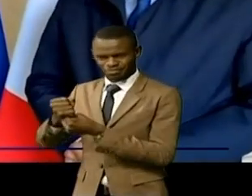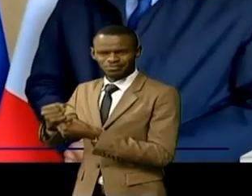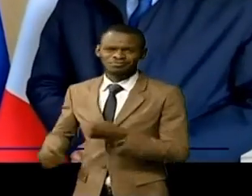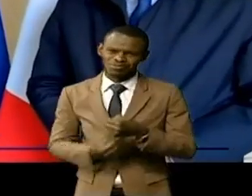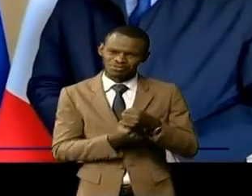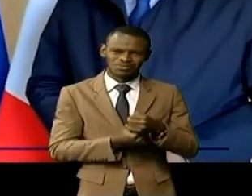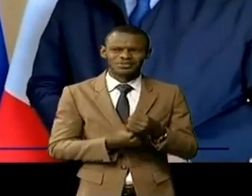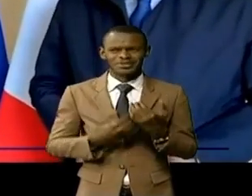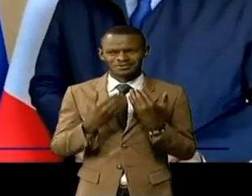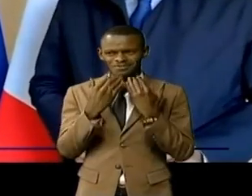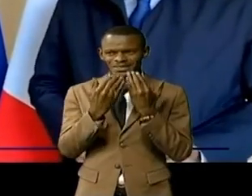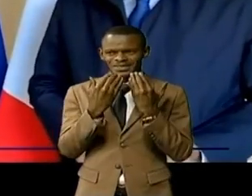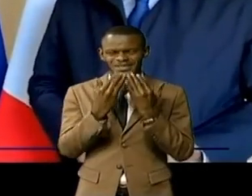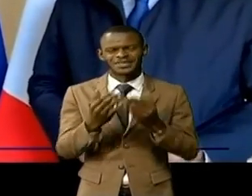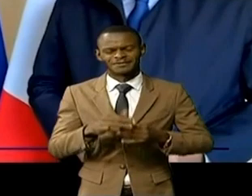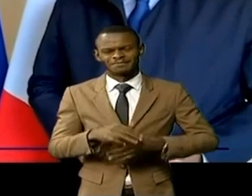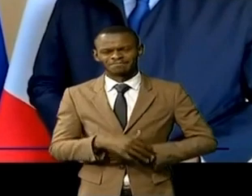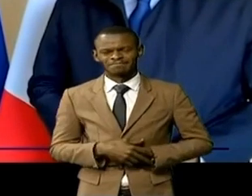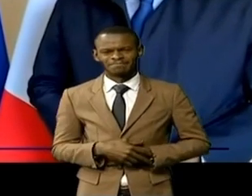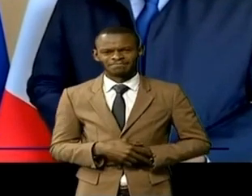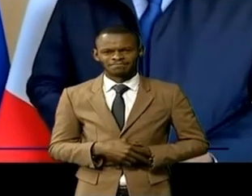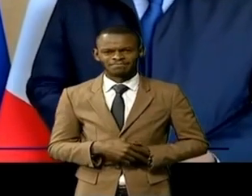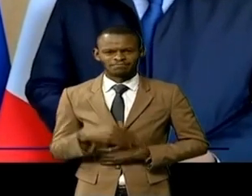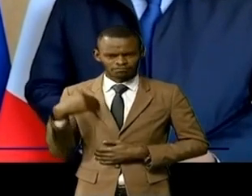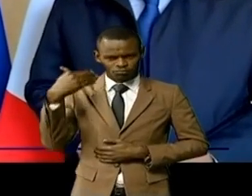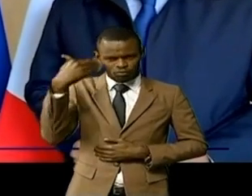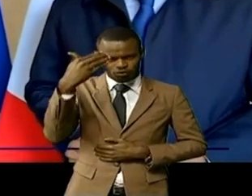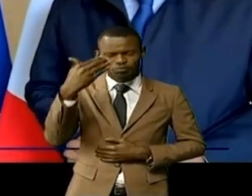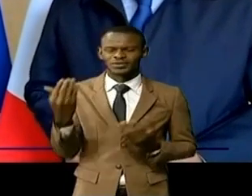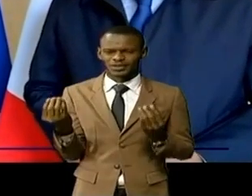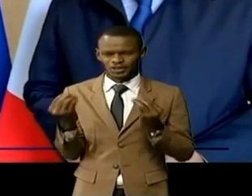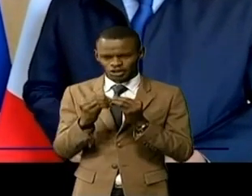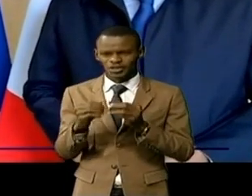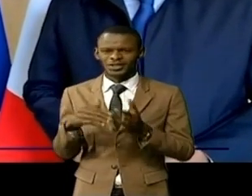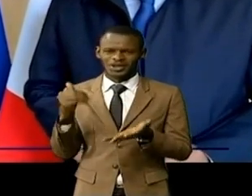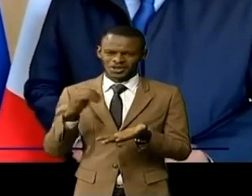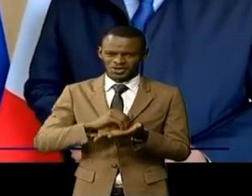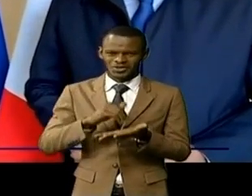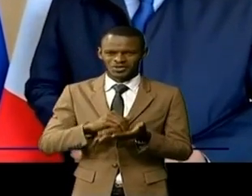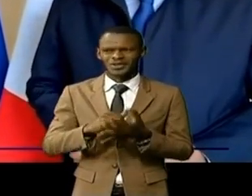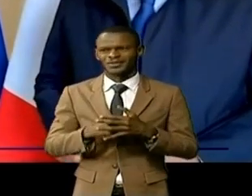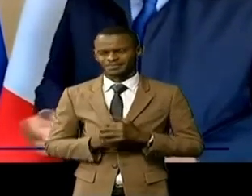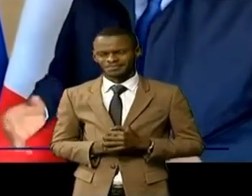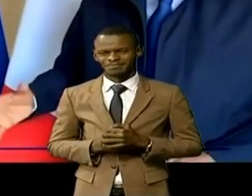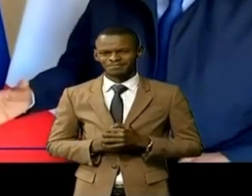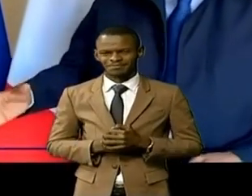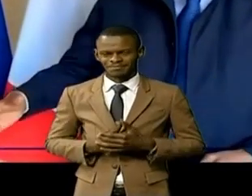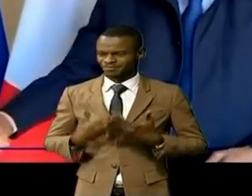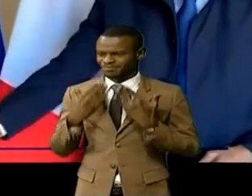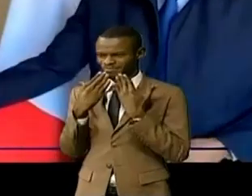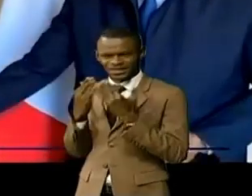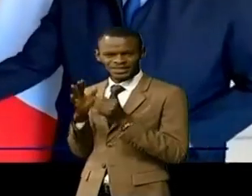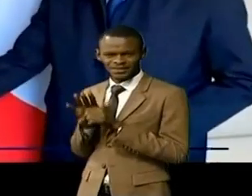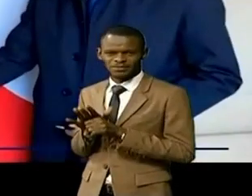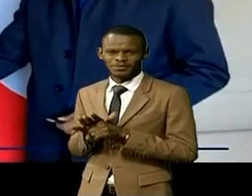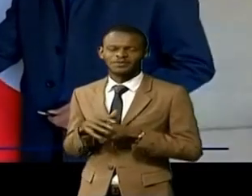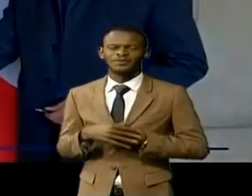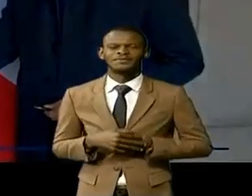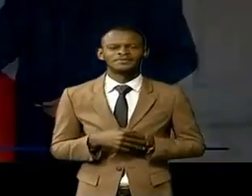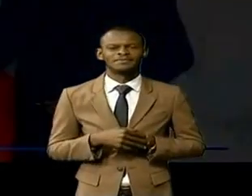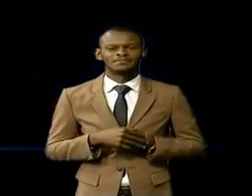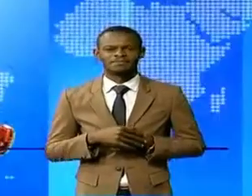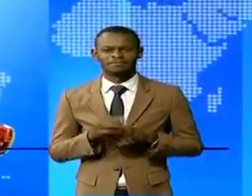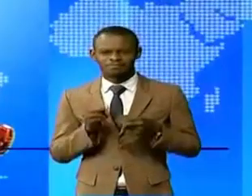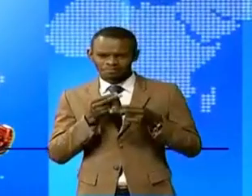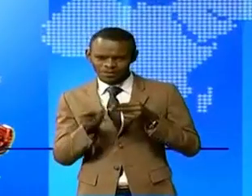pouvoir venir vous voir. Il faudra qu'on organise ça. Oui, avec plaisir. Dans les prochains mois. Dans les prochains mois. Ça sera bien. Ok. Merci beaucoup. Merci. Nous en à bientôt. À